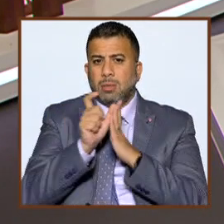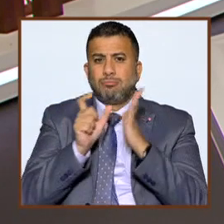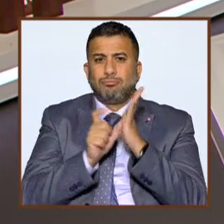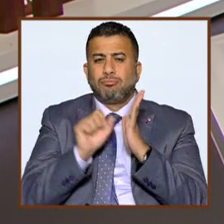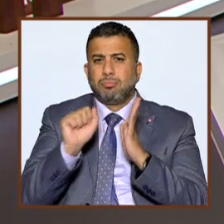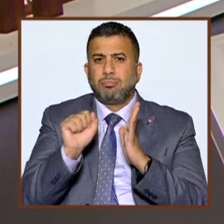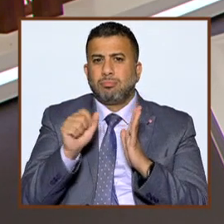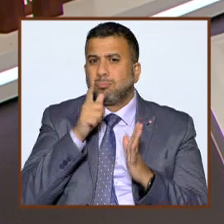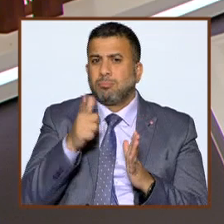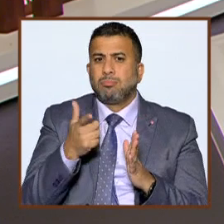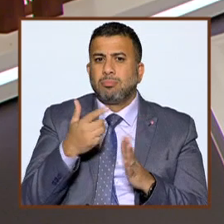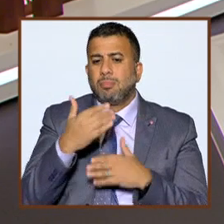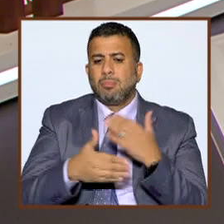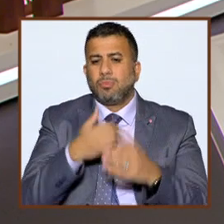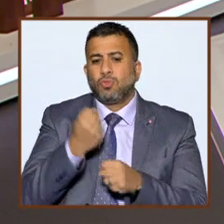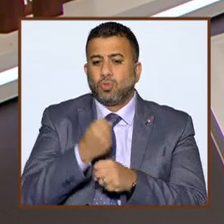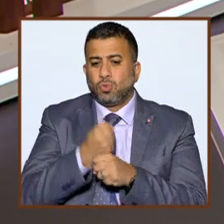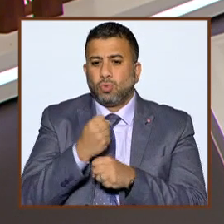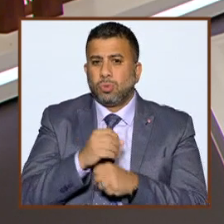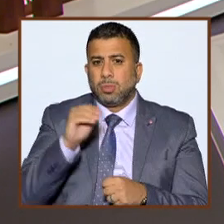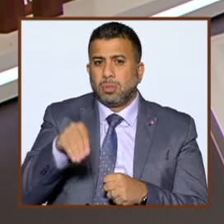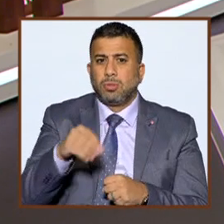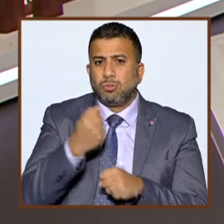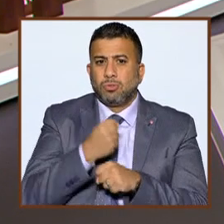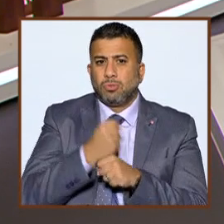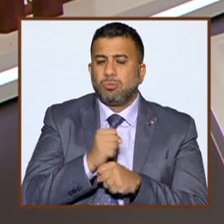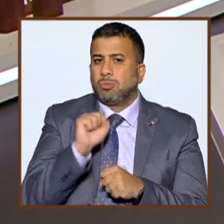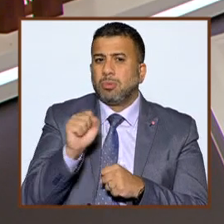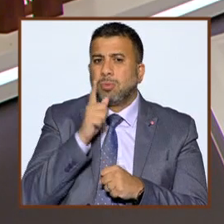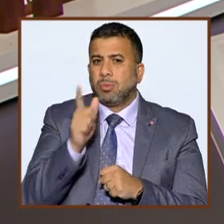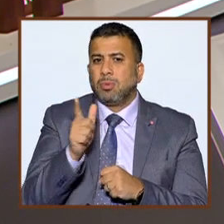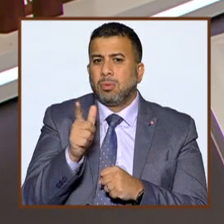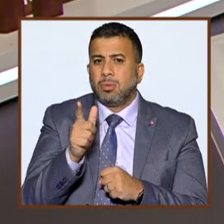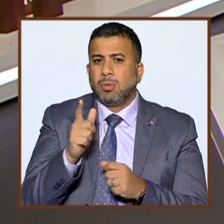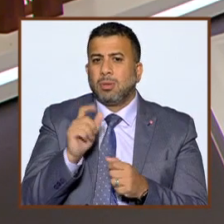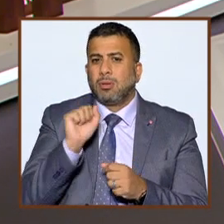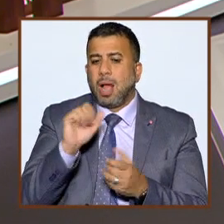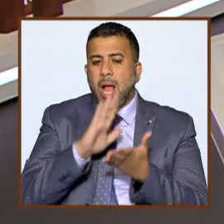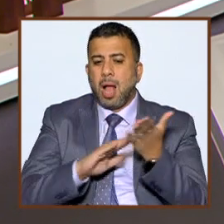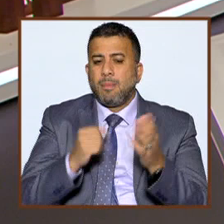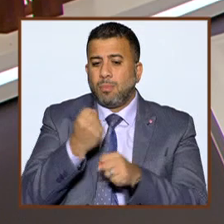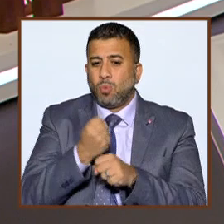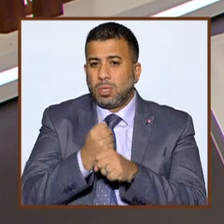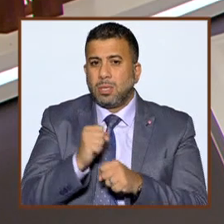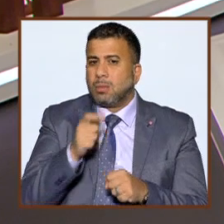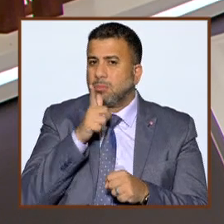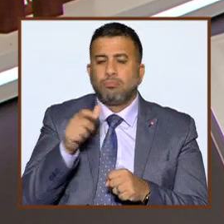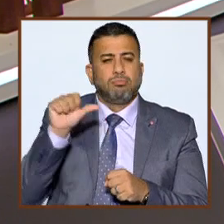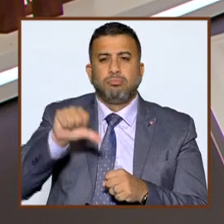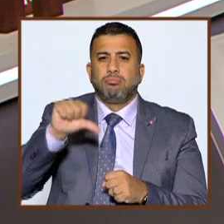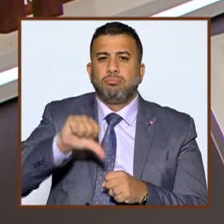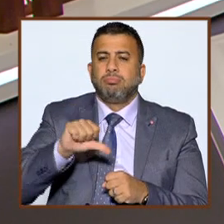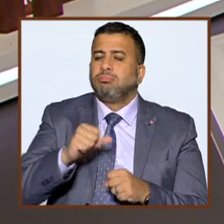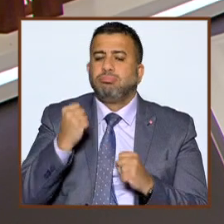من البلد. فحاولنا نلاقي له وظيفة أنه يشتغل يكون على وظيفة على يعني إقامة وظيفة فما تأمل ما